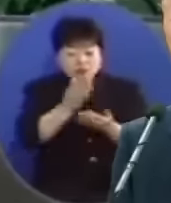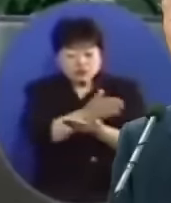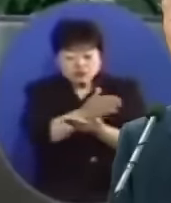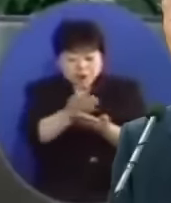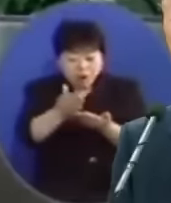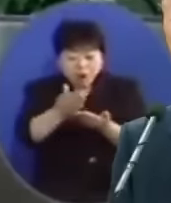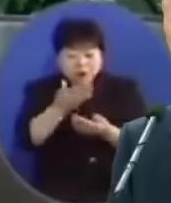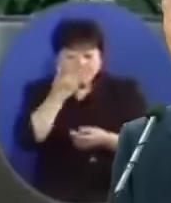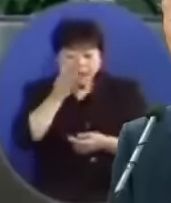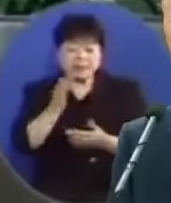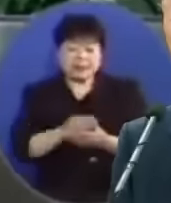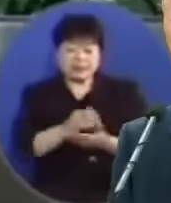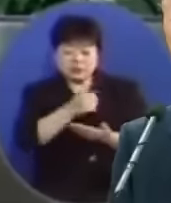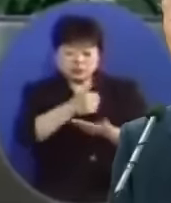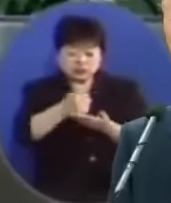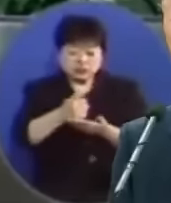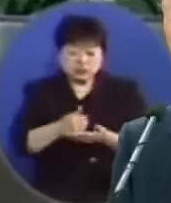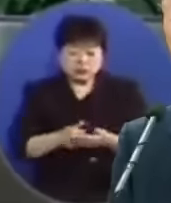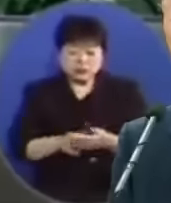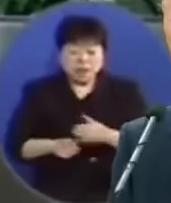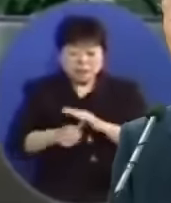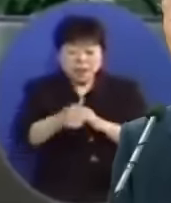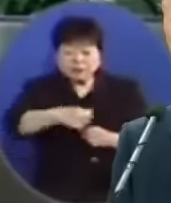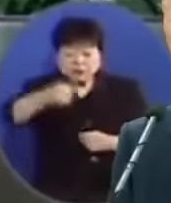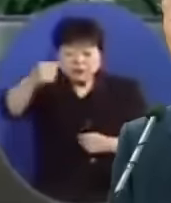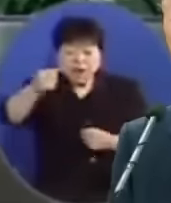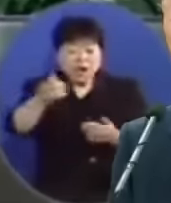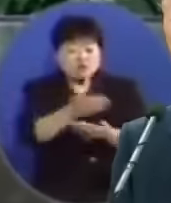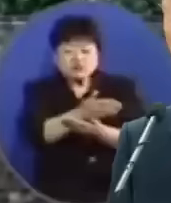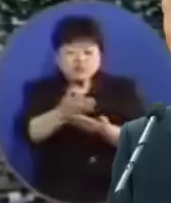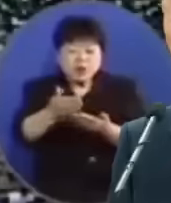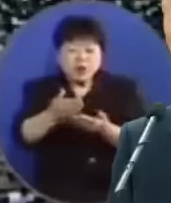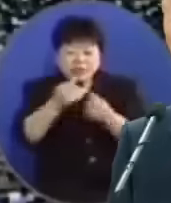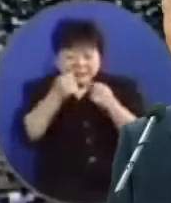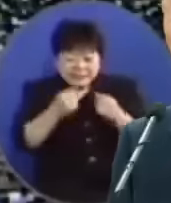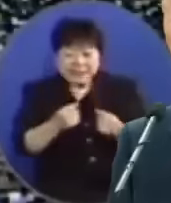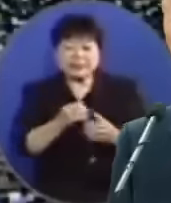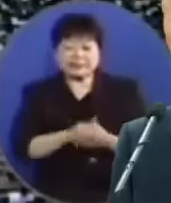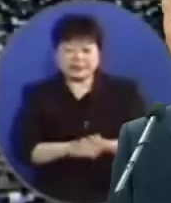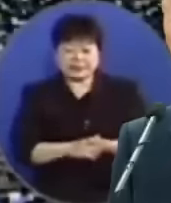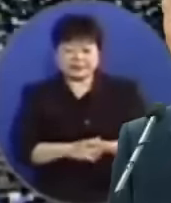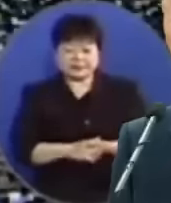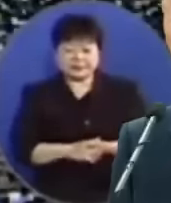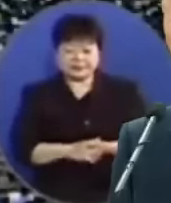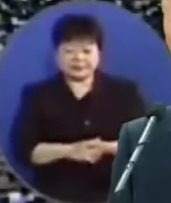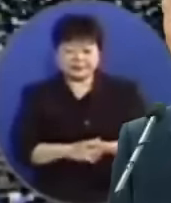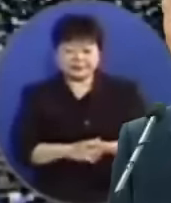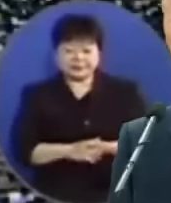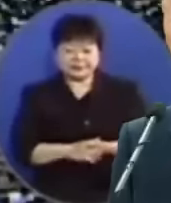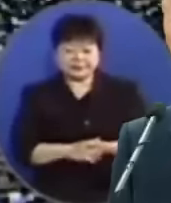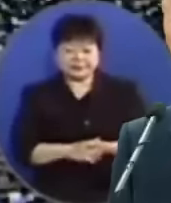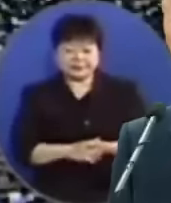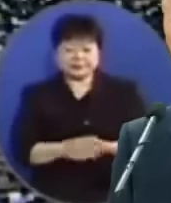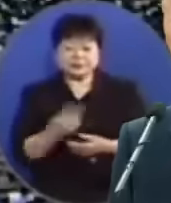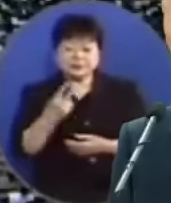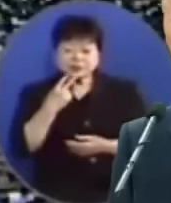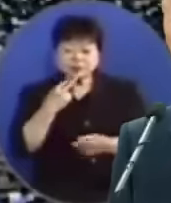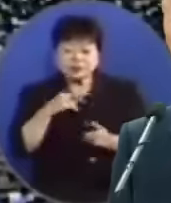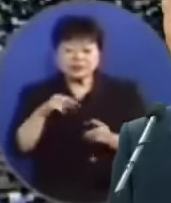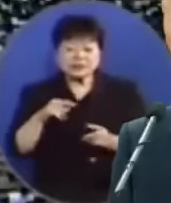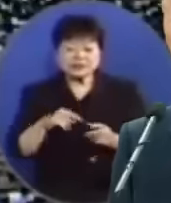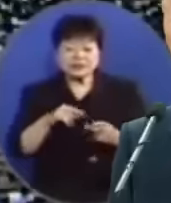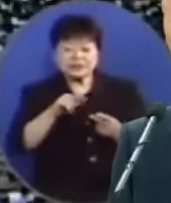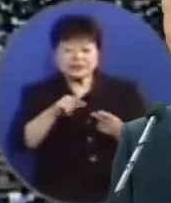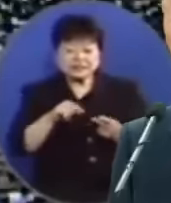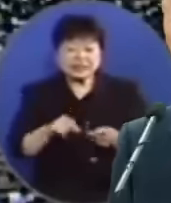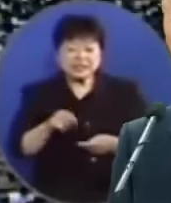분별할 줄 알아라는 것입니다. 주님께서 뱀을 집으라는 것은 분별하는 인생을 살아라는 것입니다. 요한 1서 2장 16절에